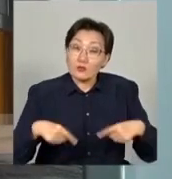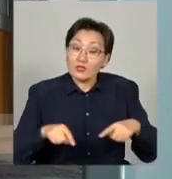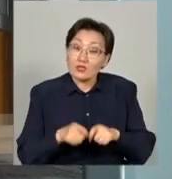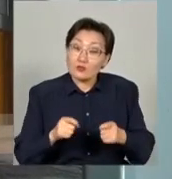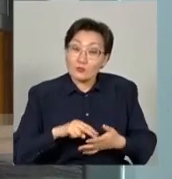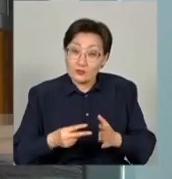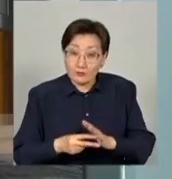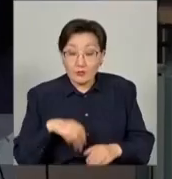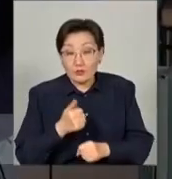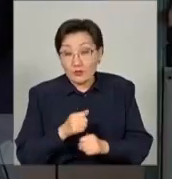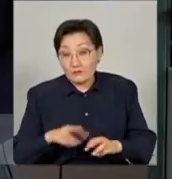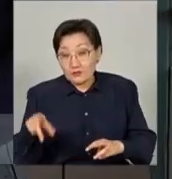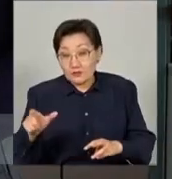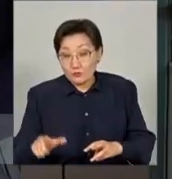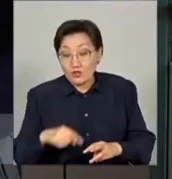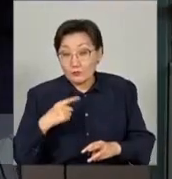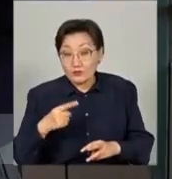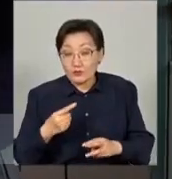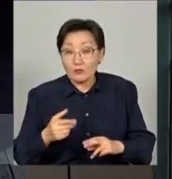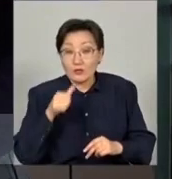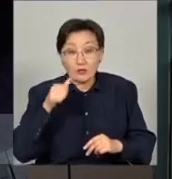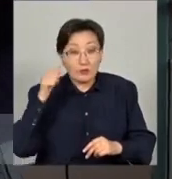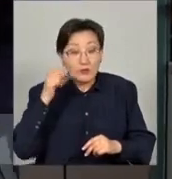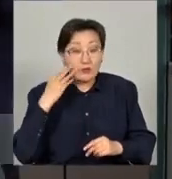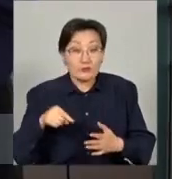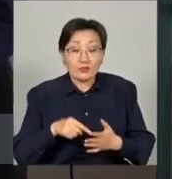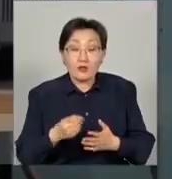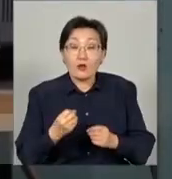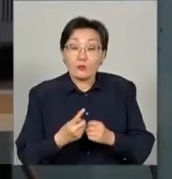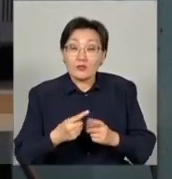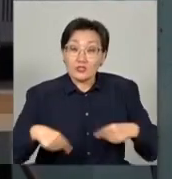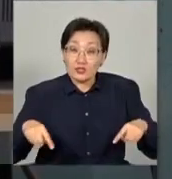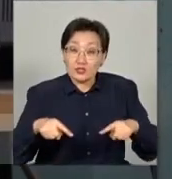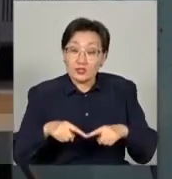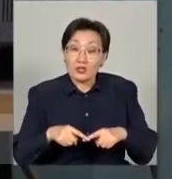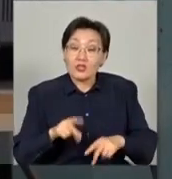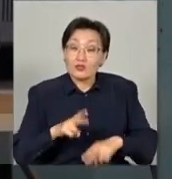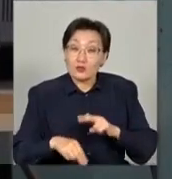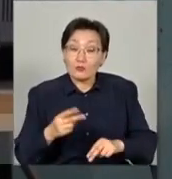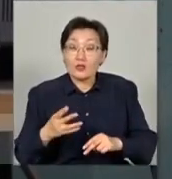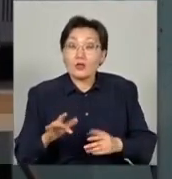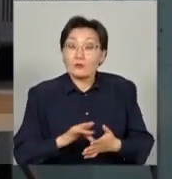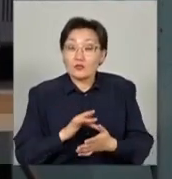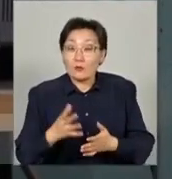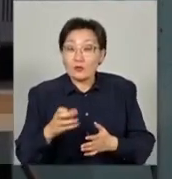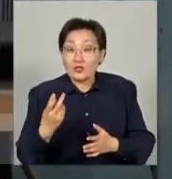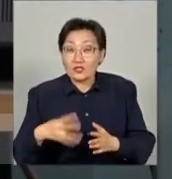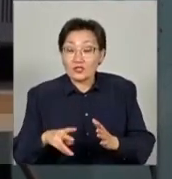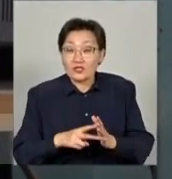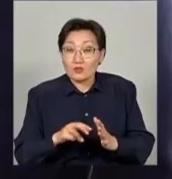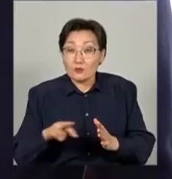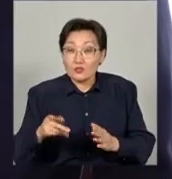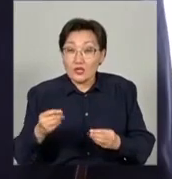Ел премьер-министрі Әлихан Смайыловтың айтуынша, былтыр Алматыда 11 станция салуға жергілікті бюджеттен 547 миллион теңге бөлінген